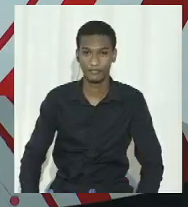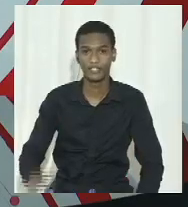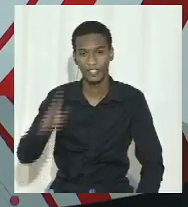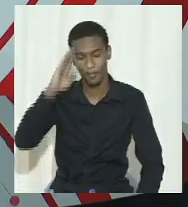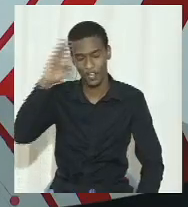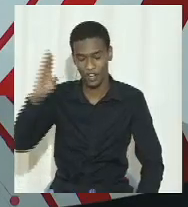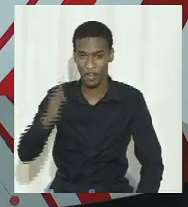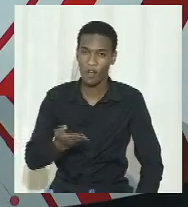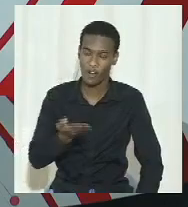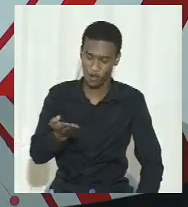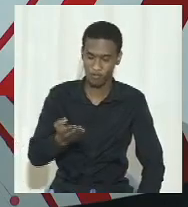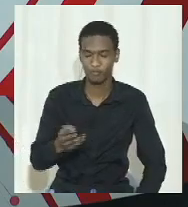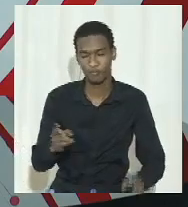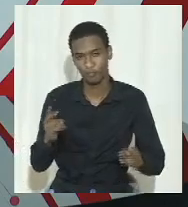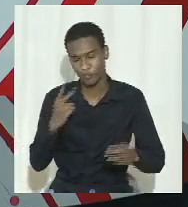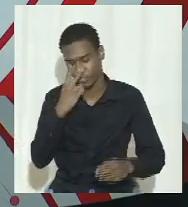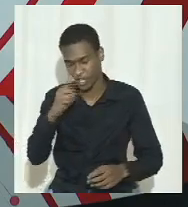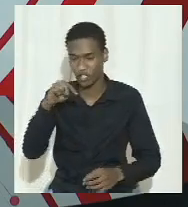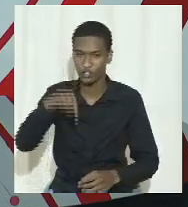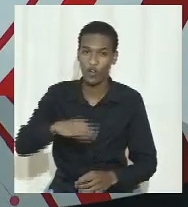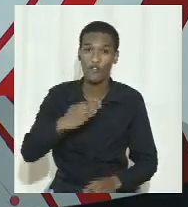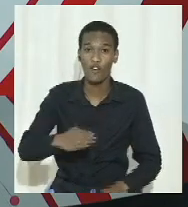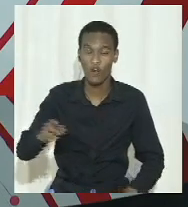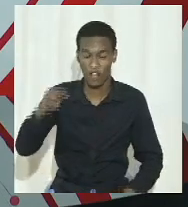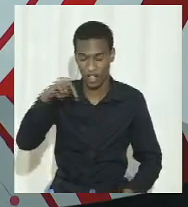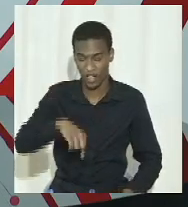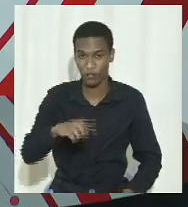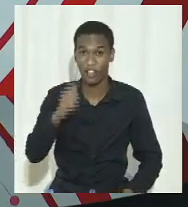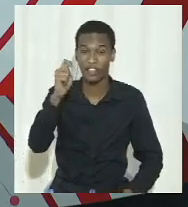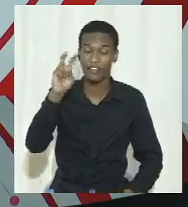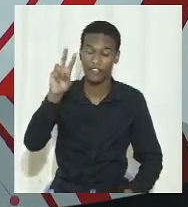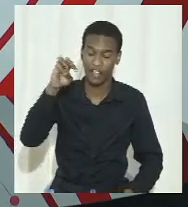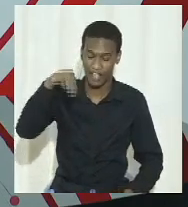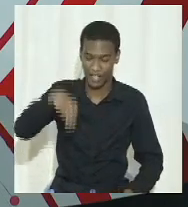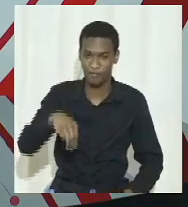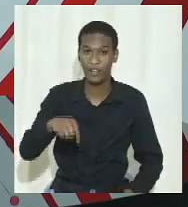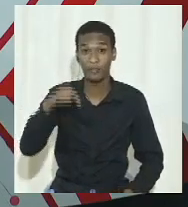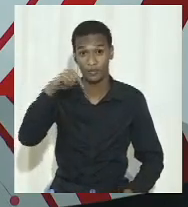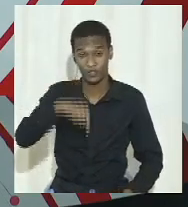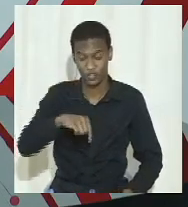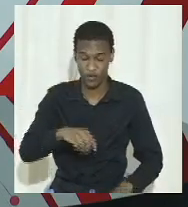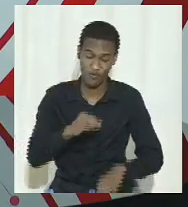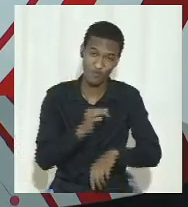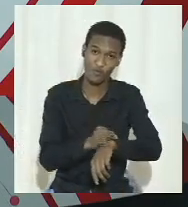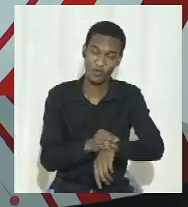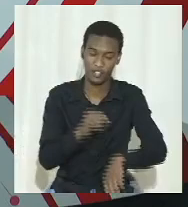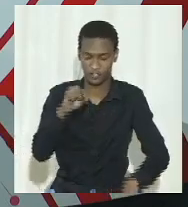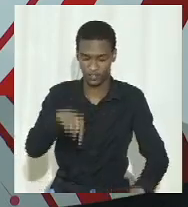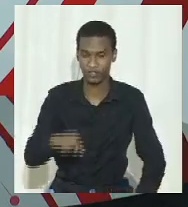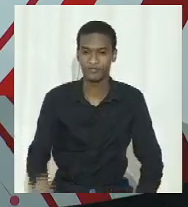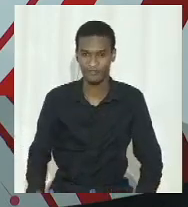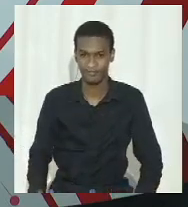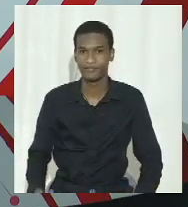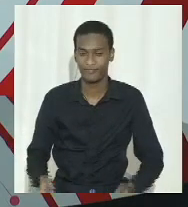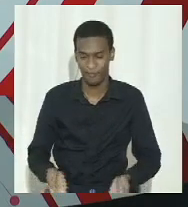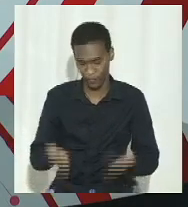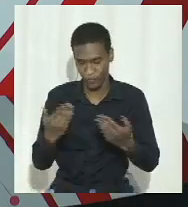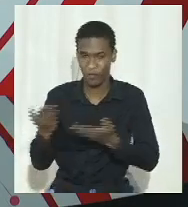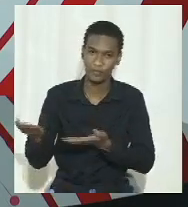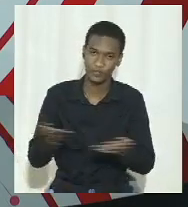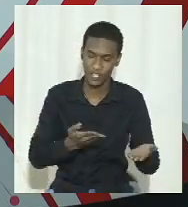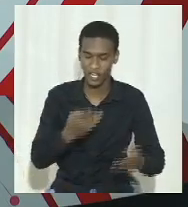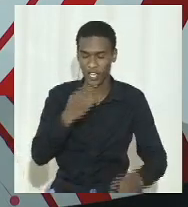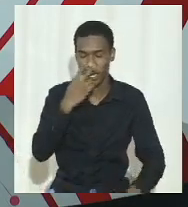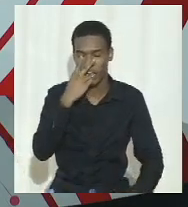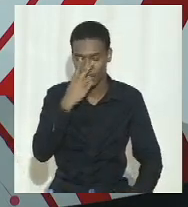Miarabanao manaraka ny fampahalalam-baovao eto amin'ny televiziona malagasy amin'izao ora izao ary manasanao ampanajanona anaraka